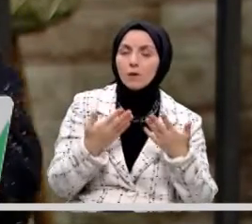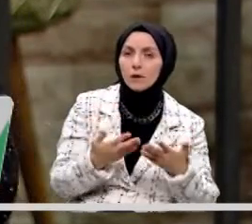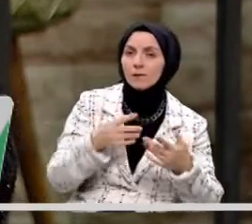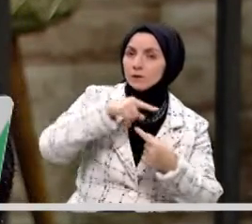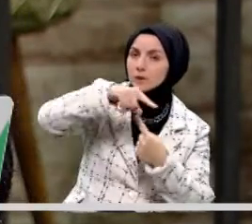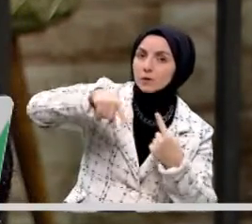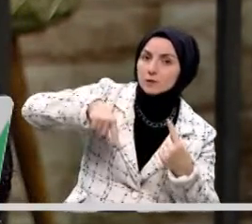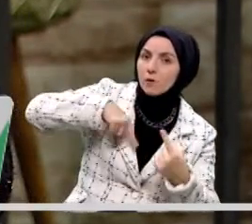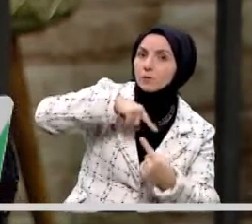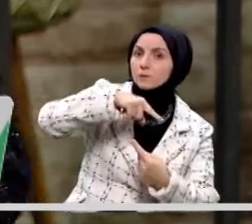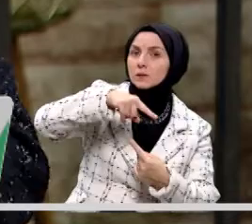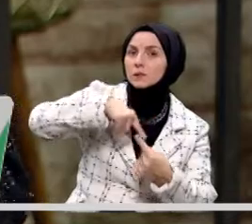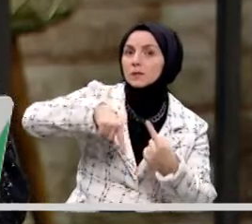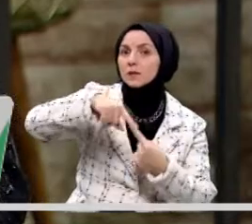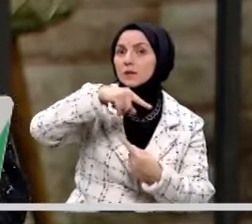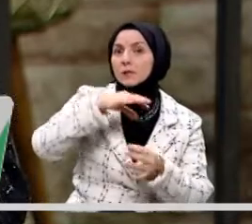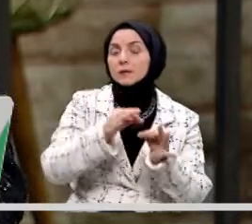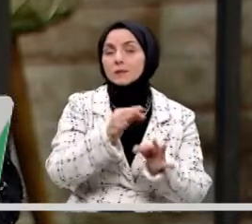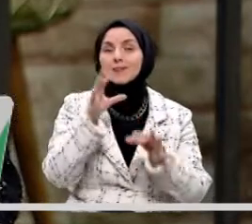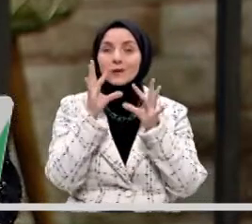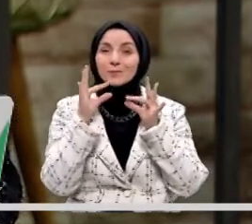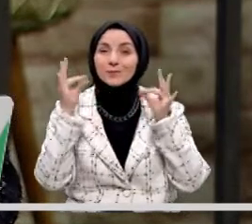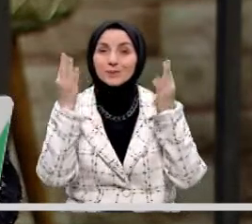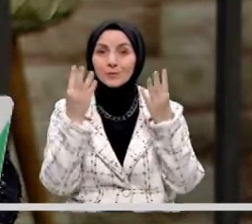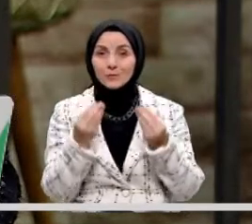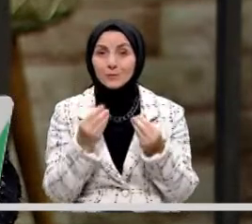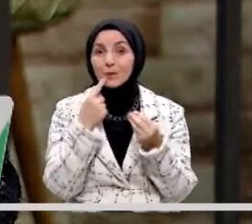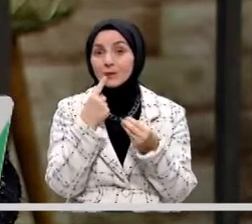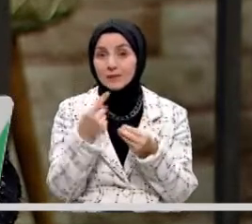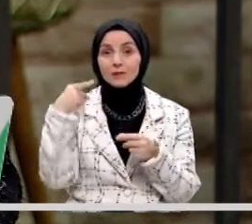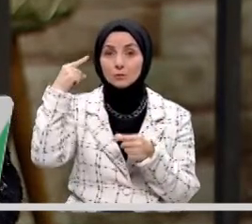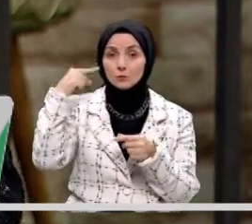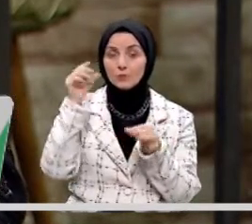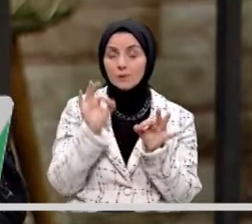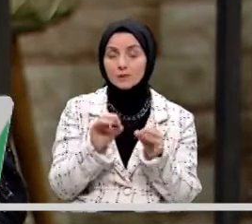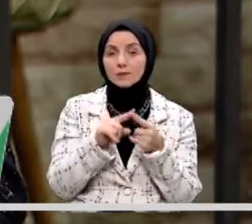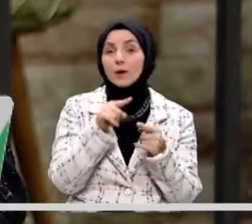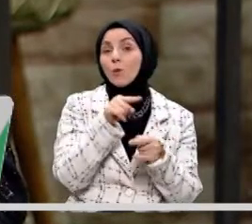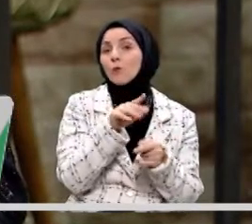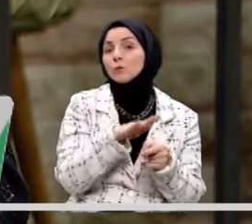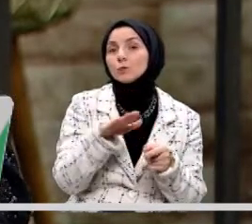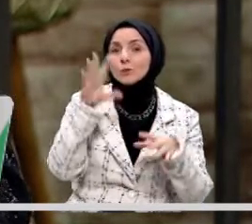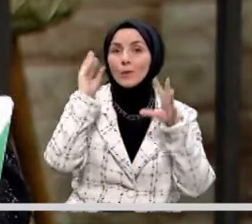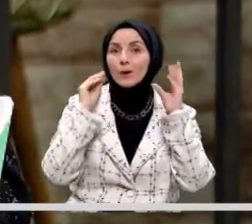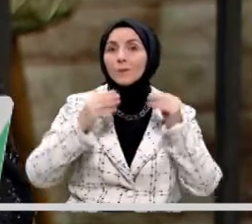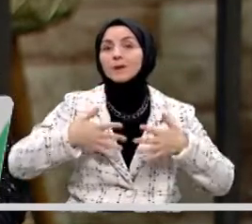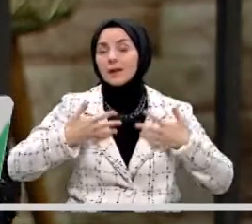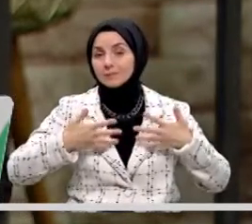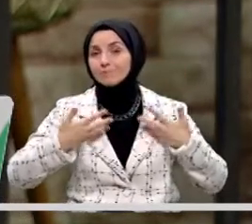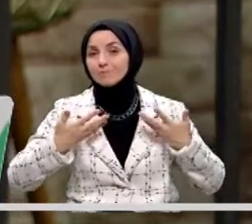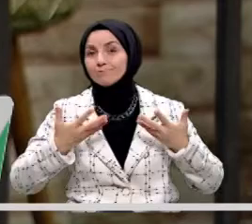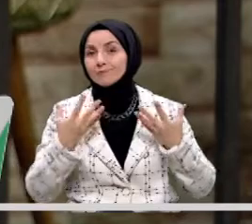devamını getirmek istediğimi öğrenmenin orada tohumunu ektiniz çok önemli bir nokta mesela burada şu birden ona kadar